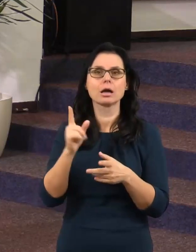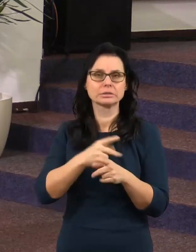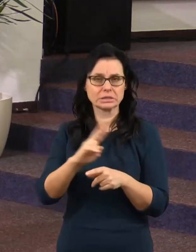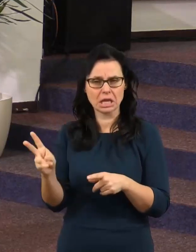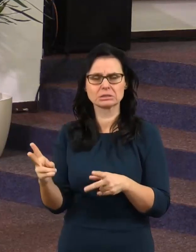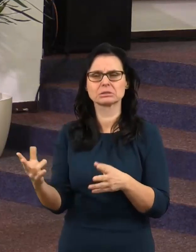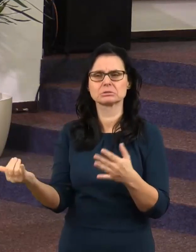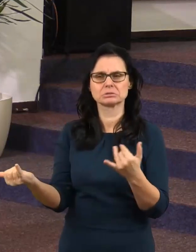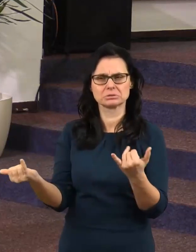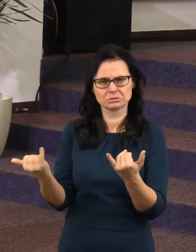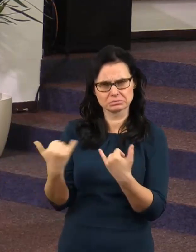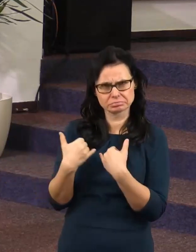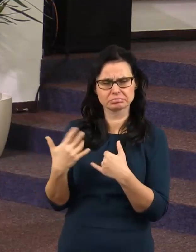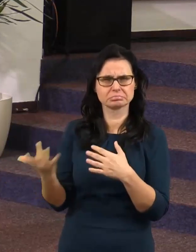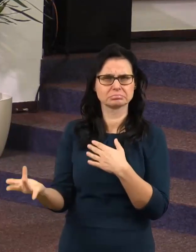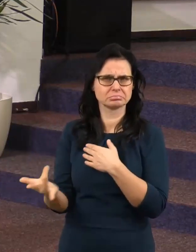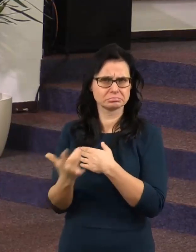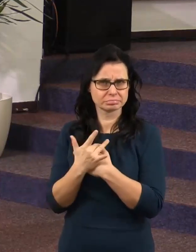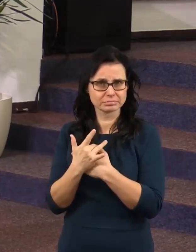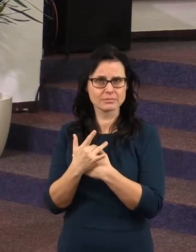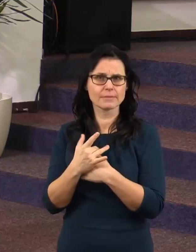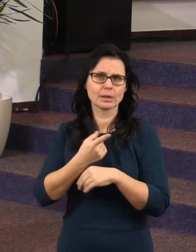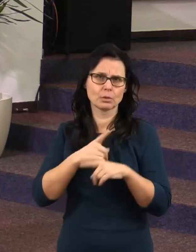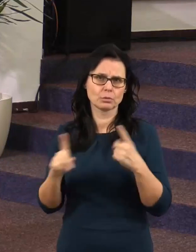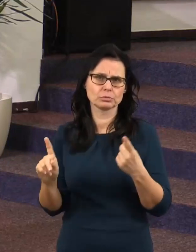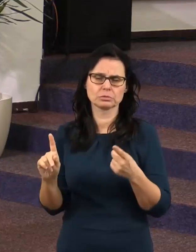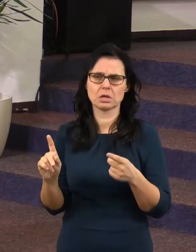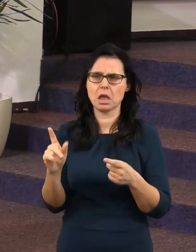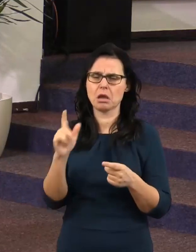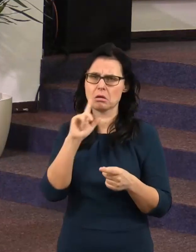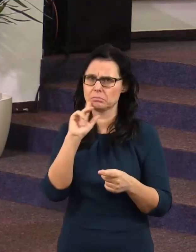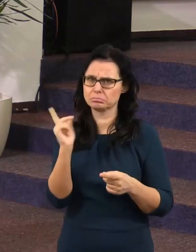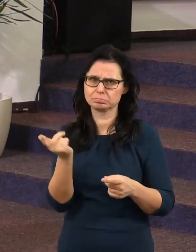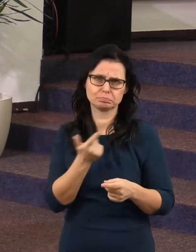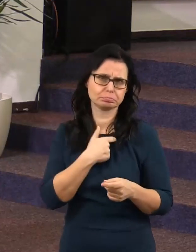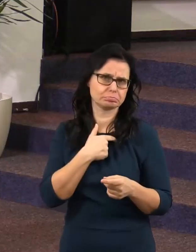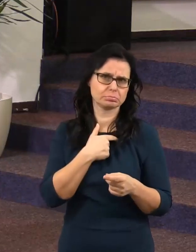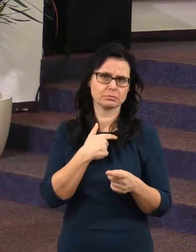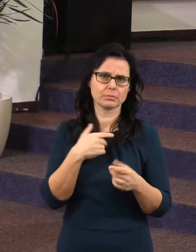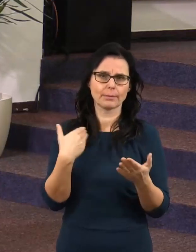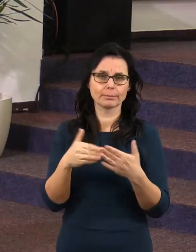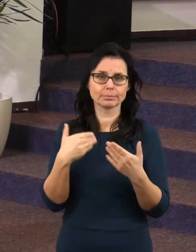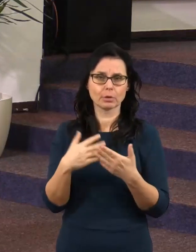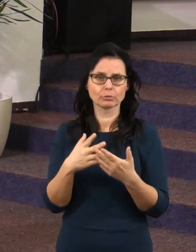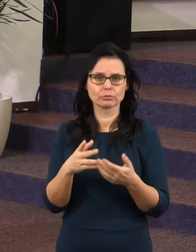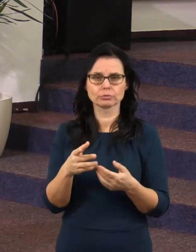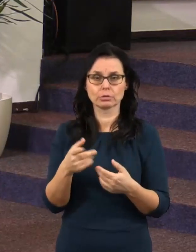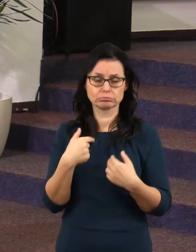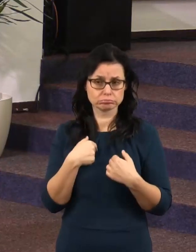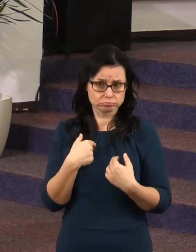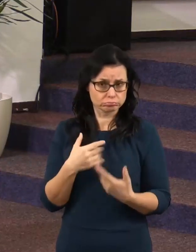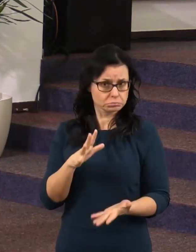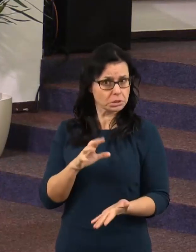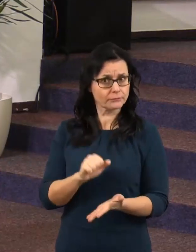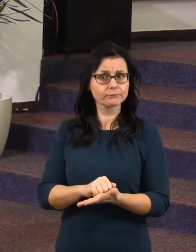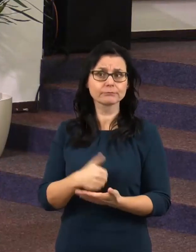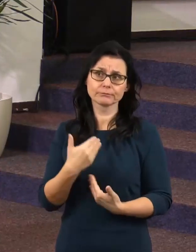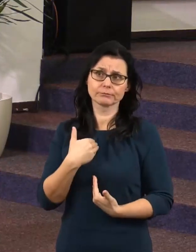a různým způsobem mě titulovali, protože jsem si prezentoval jako věřící chlapec.